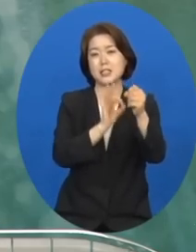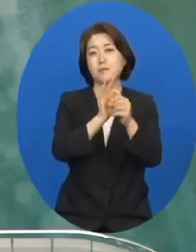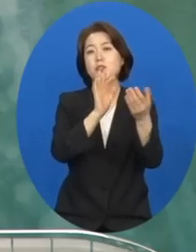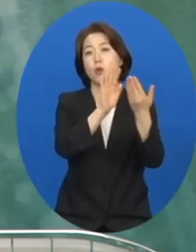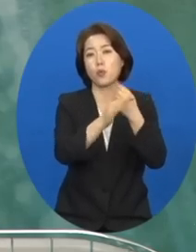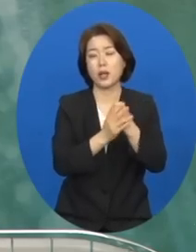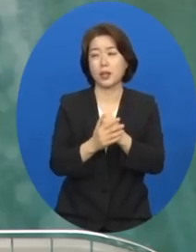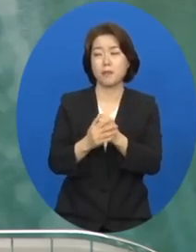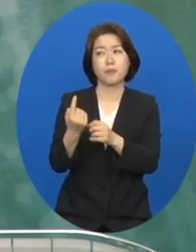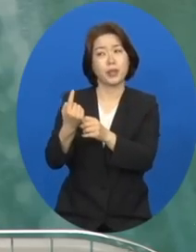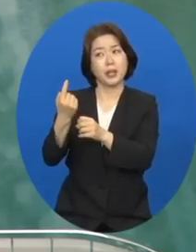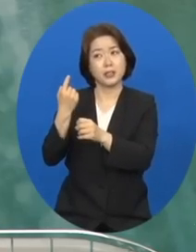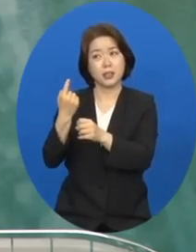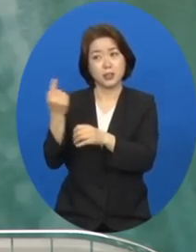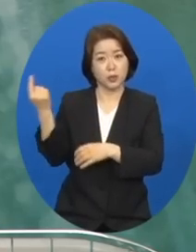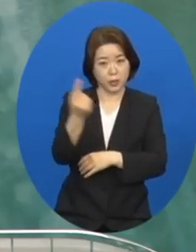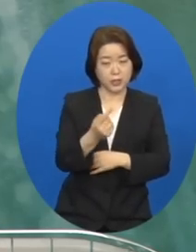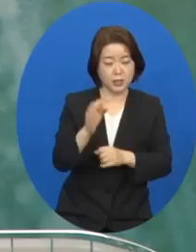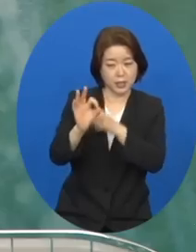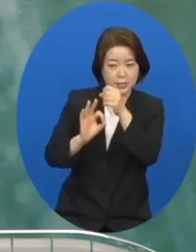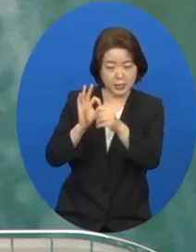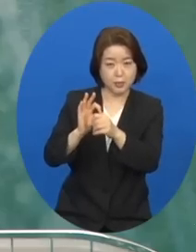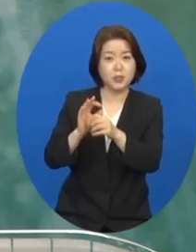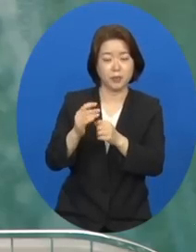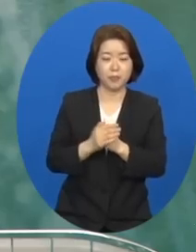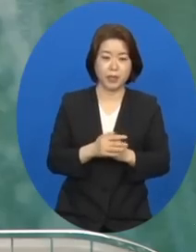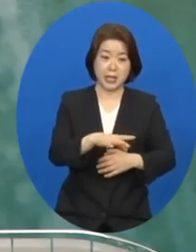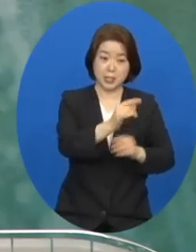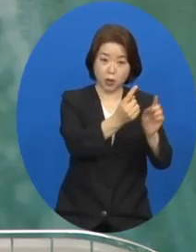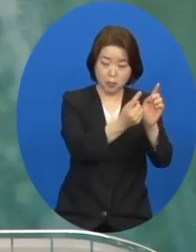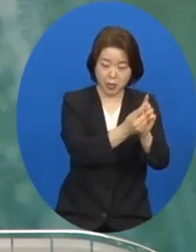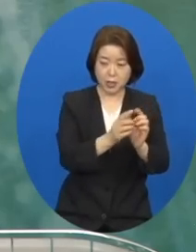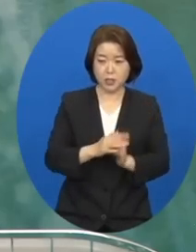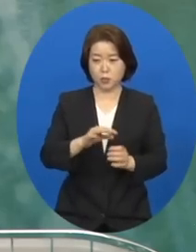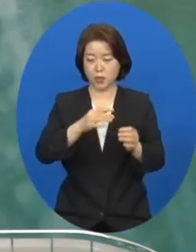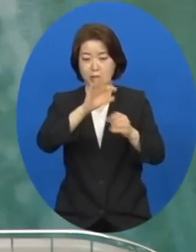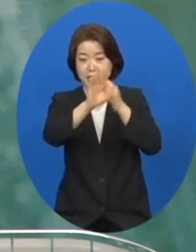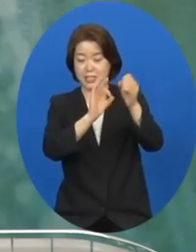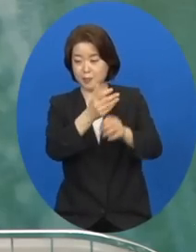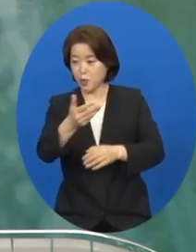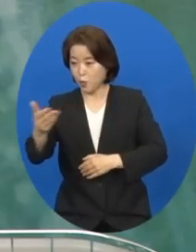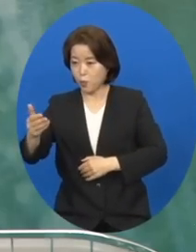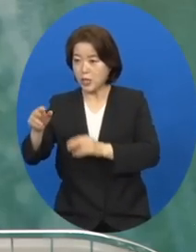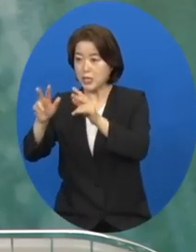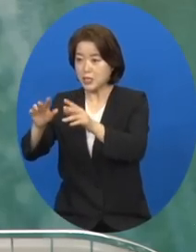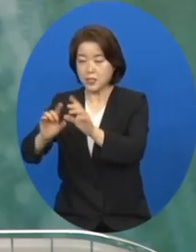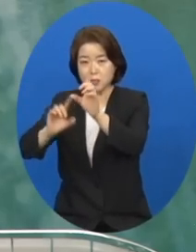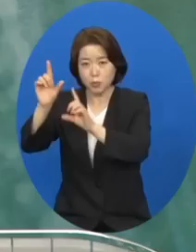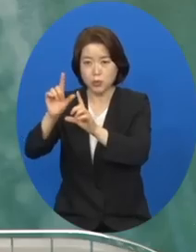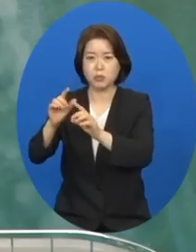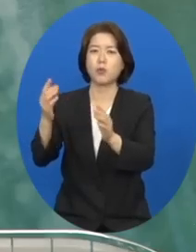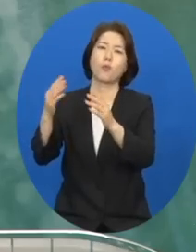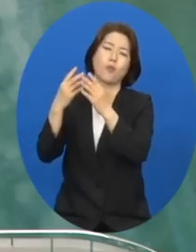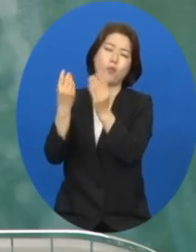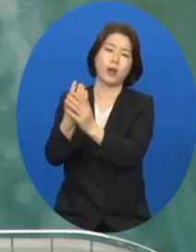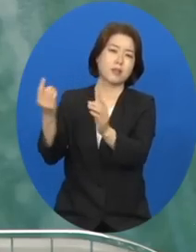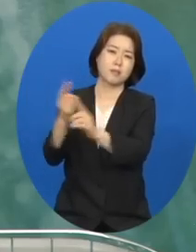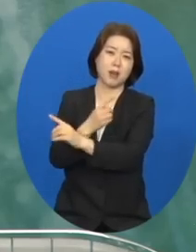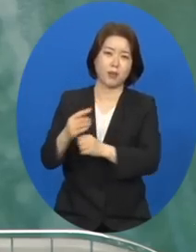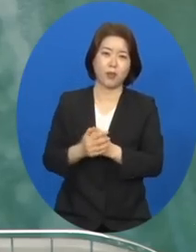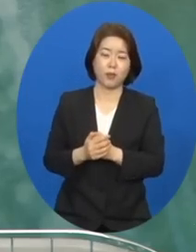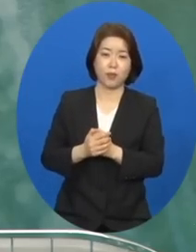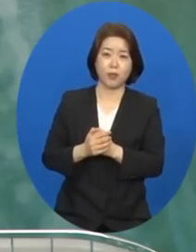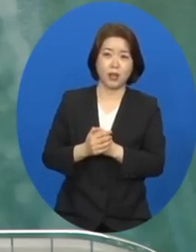제가 작년에 나와서 10년이 지나 쪄요 처음 만났을 때와 그분은 완전히 다른 분이 됐어요 그저 그냥 일주일에 한번